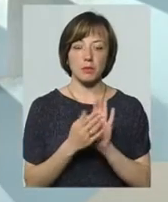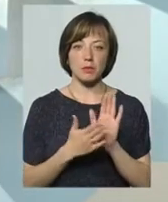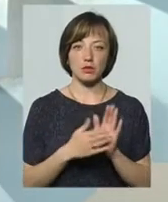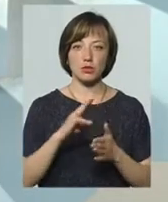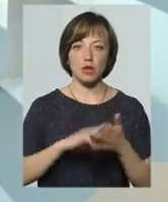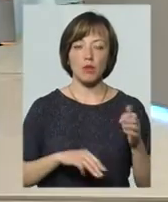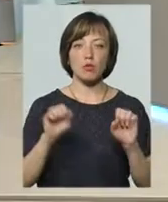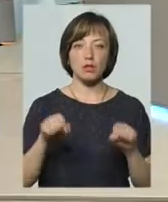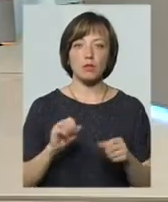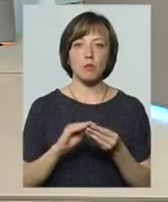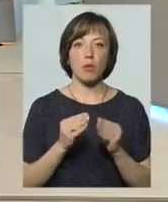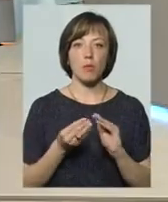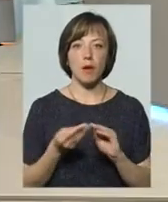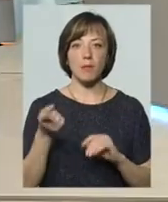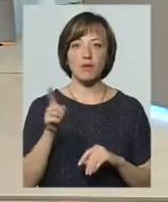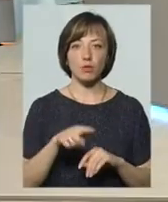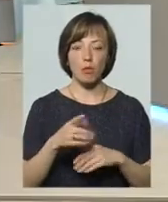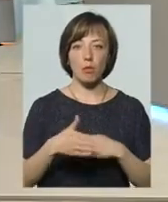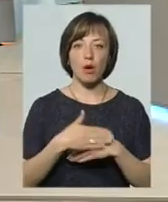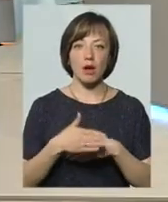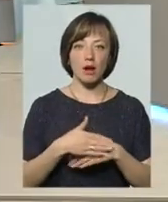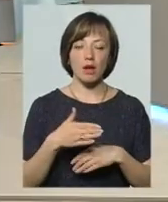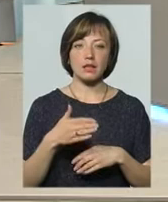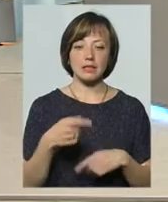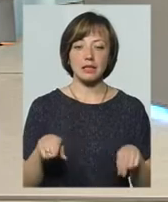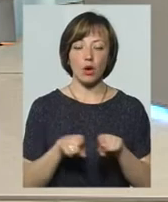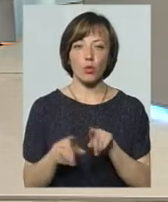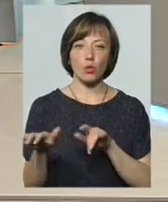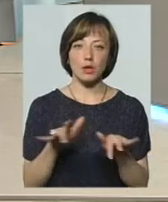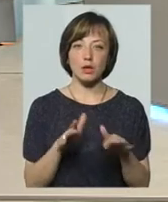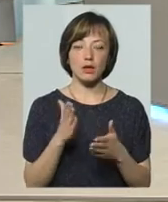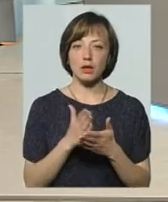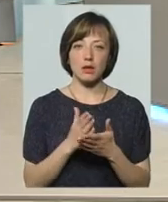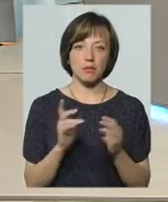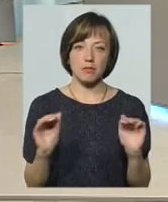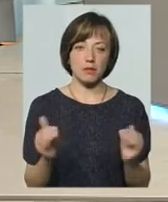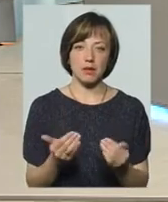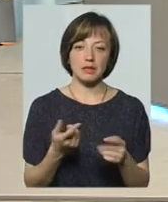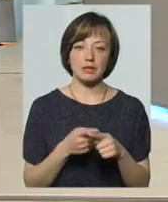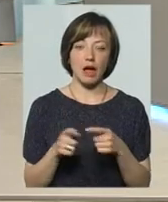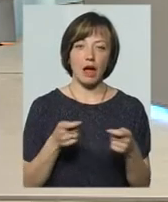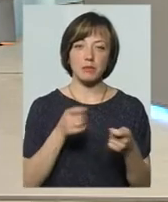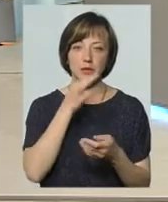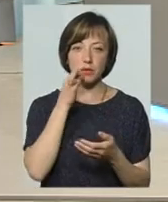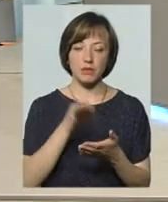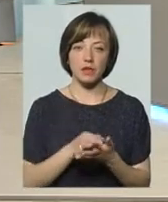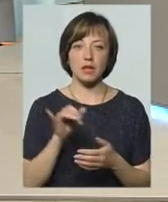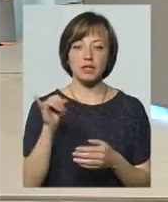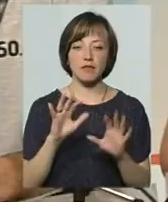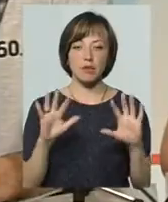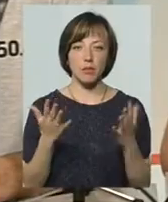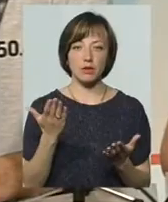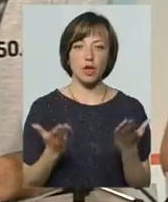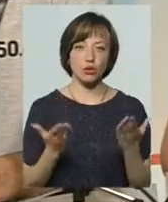Можливо, тут проблема в тому, що саме покарання за таку дію, воно є зовсім невеликим, тобто це є адмінвідповідальність, і у випадку,